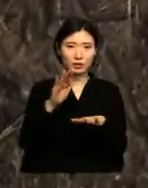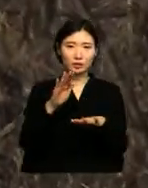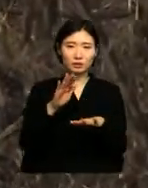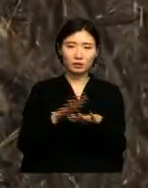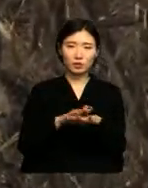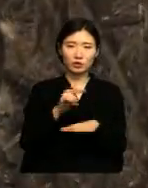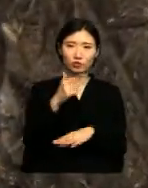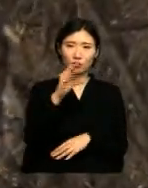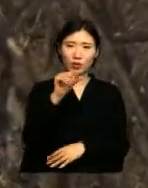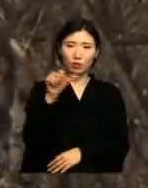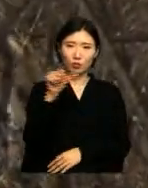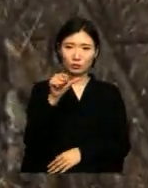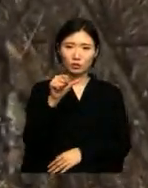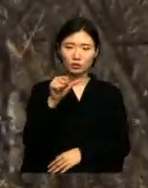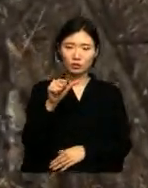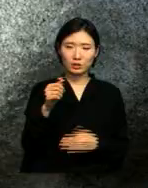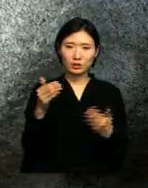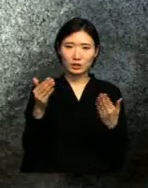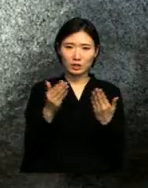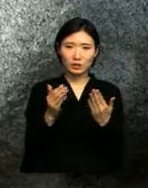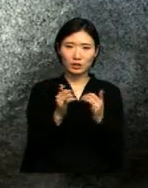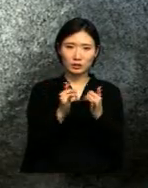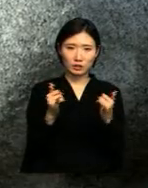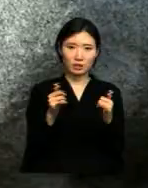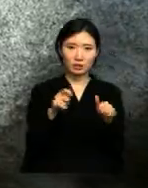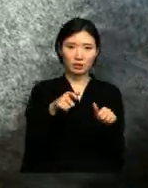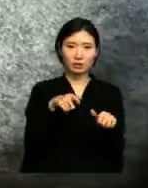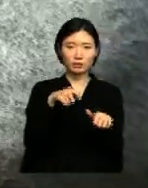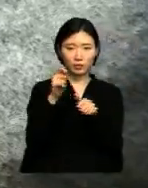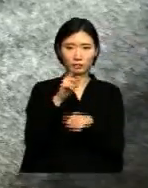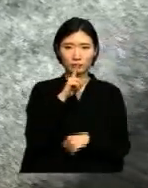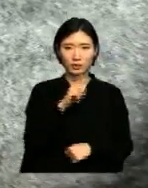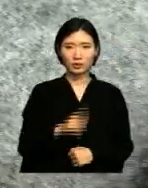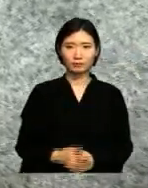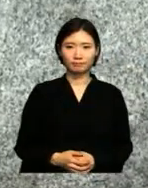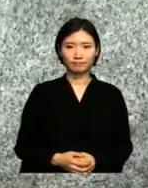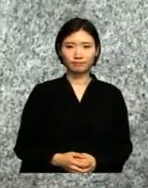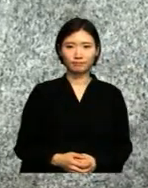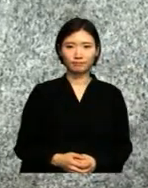원가량을 받는 기간제 근로자입니다. 딜라이브 서울경기 케이블TV 오용석입니다.